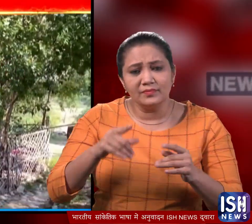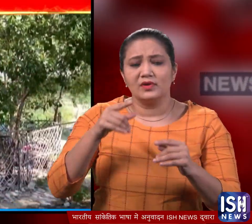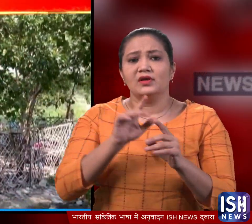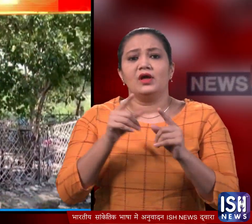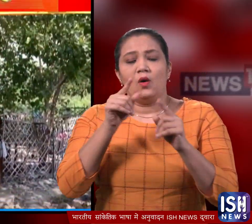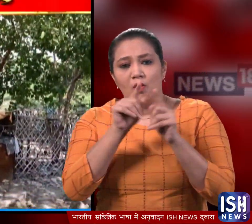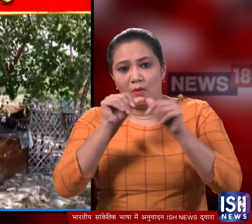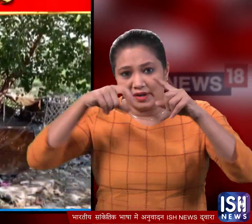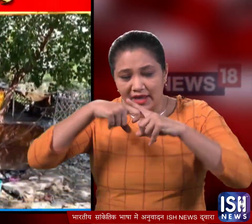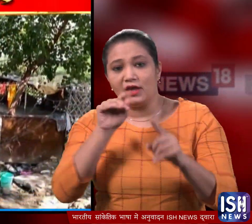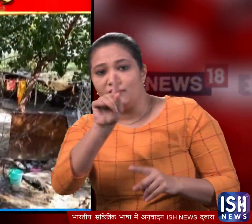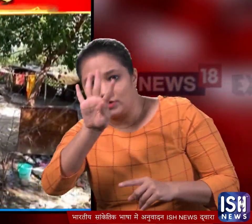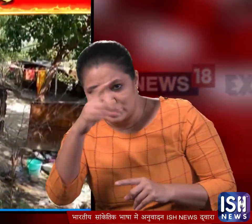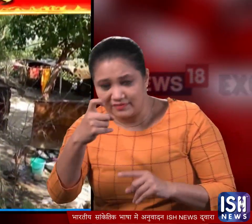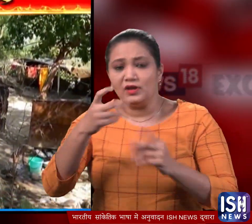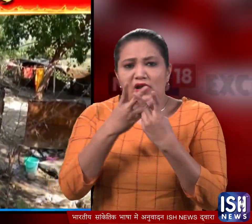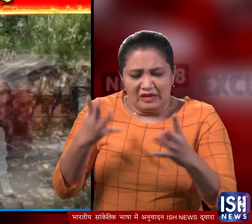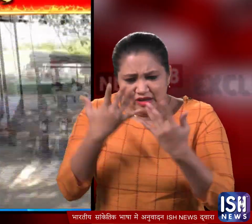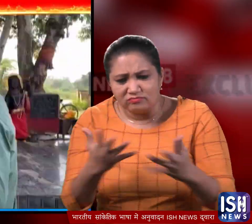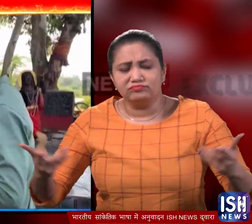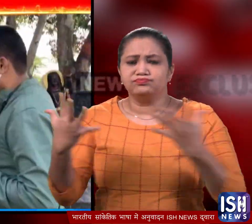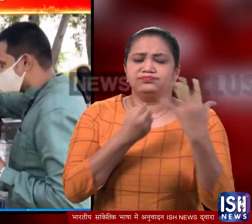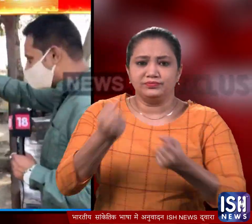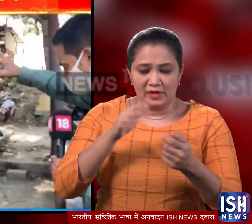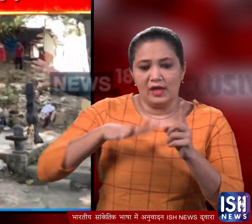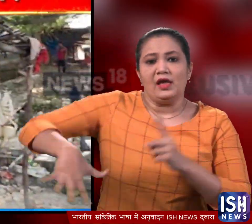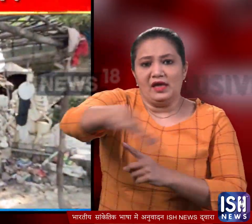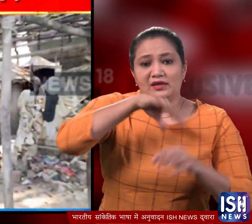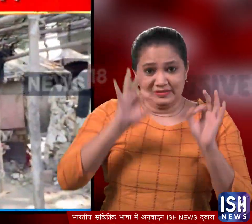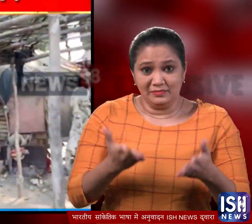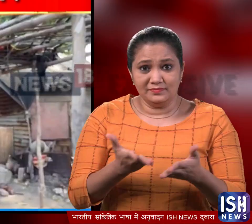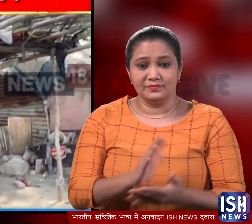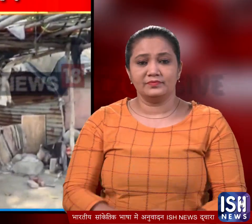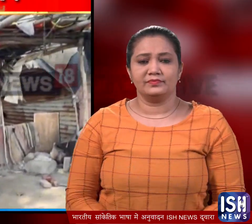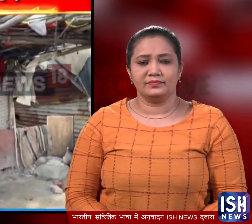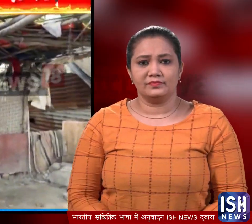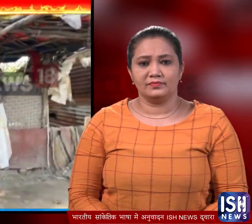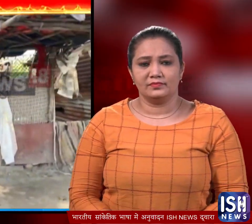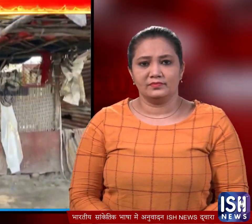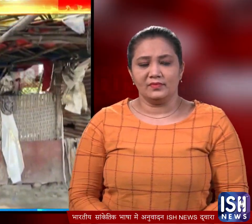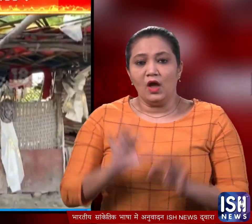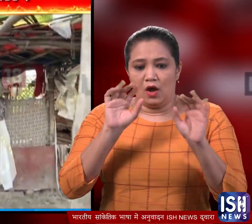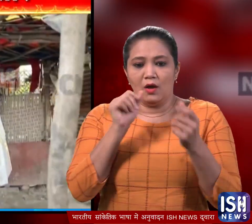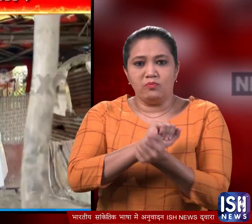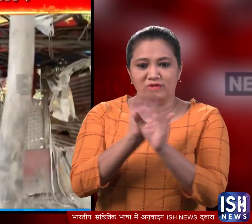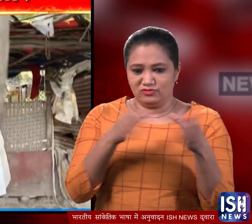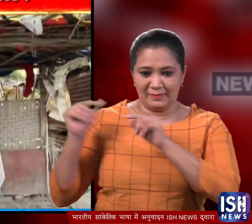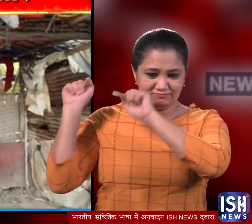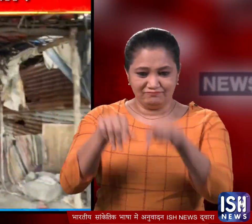को AK-47 समेत हमले का काफी सामान भी मिला। इसी इलाके से मैं आपको दिखाना चाहूँगा, पुलिस की टीम यहाँ पर पहुँची